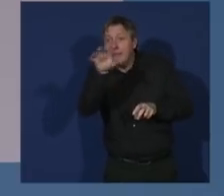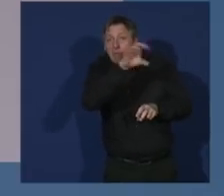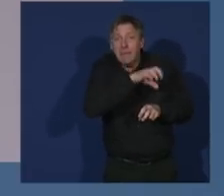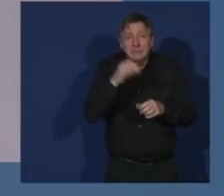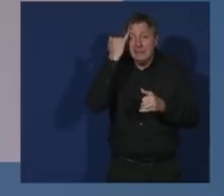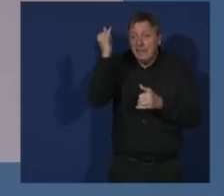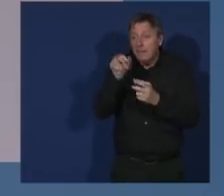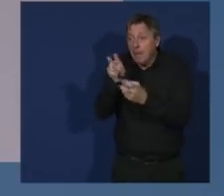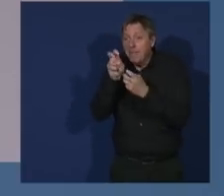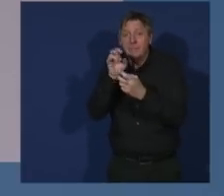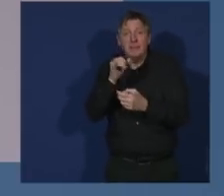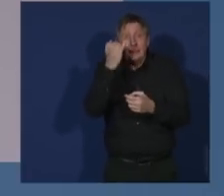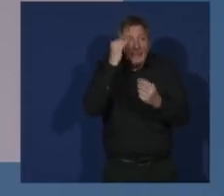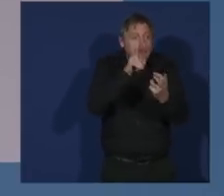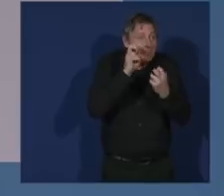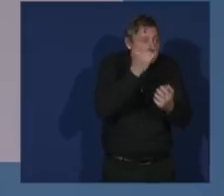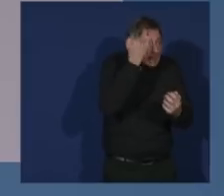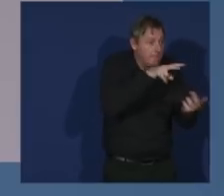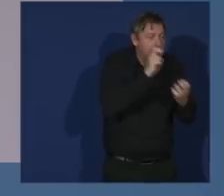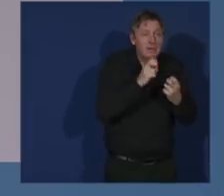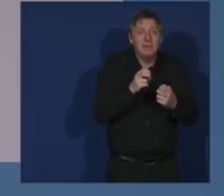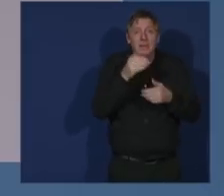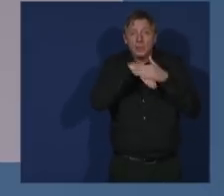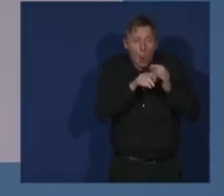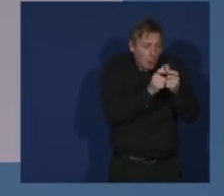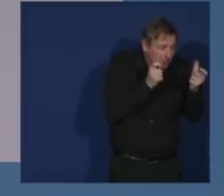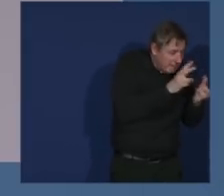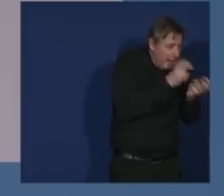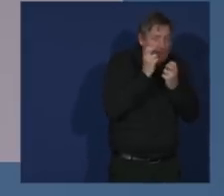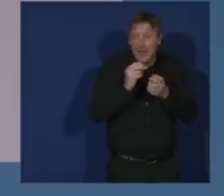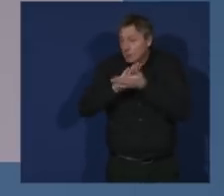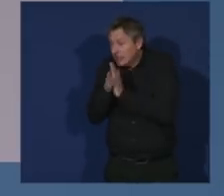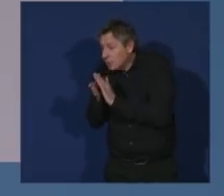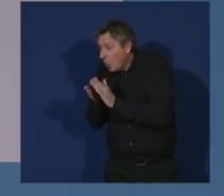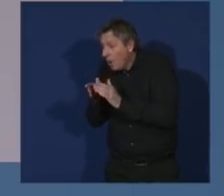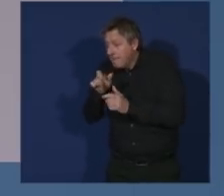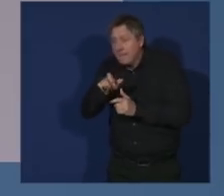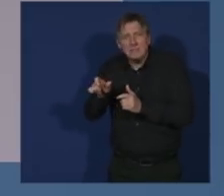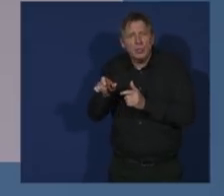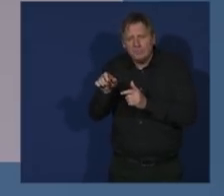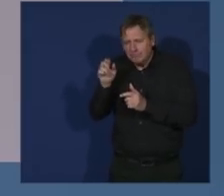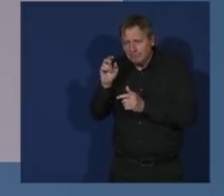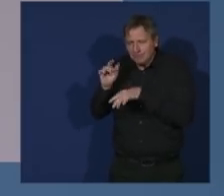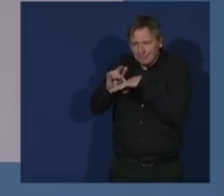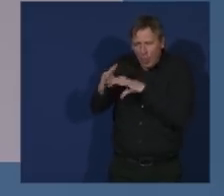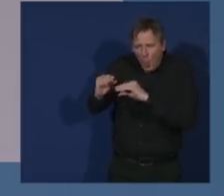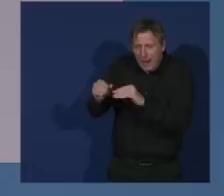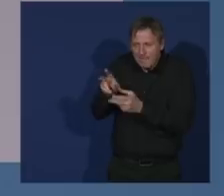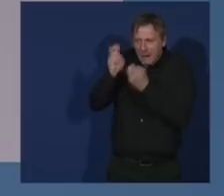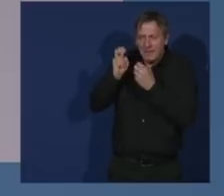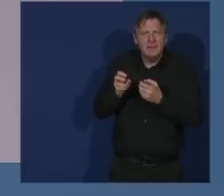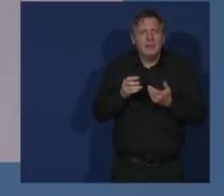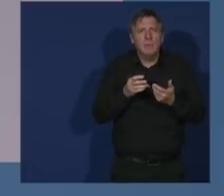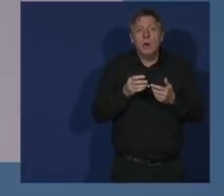nos entreprises, dans nos associations, auprès des praticiens, là où aucun dispositif gouvernemental ne pourra